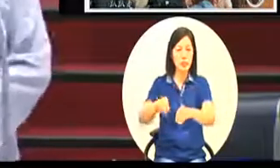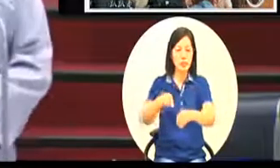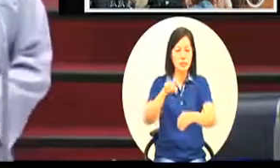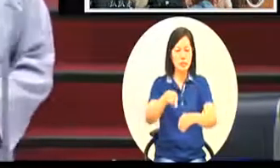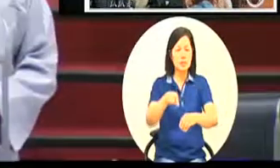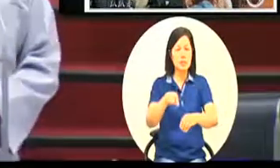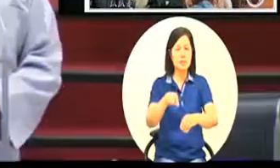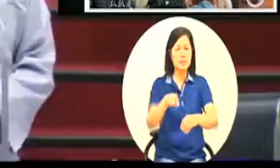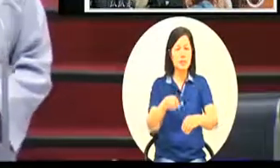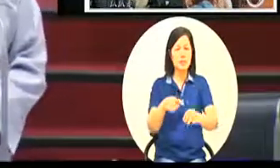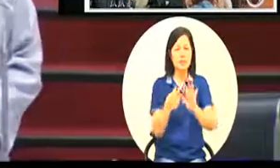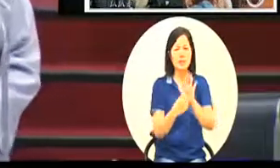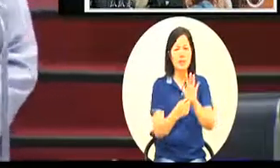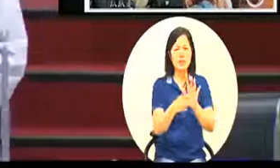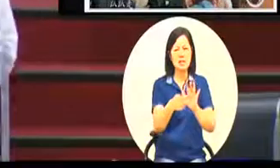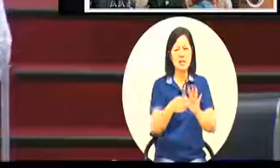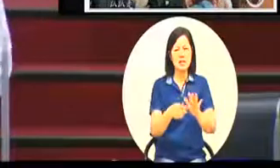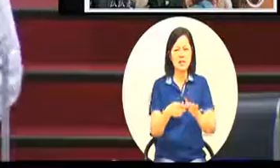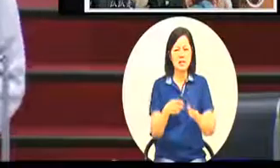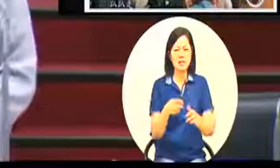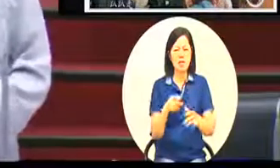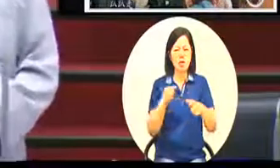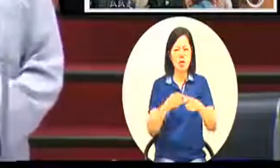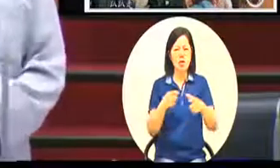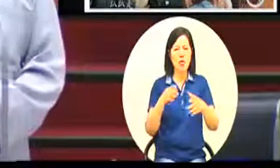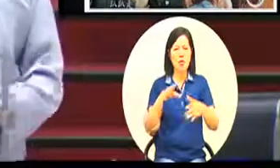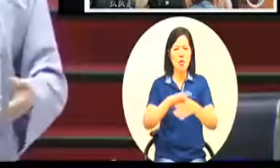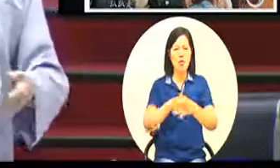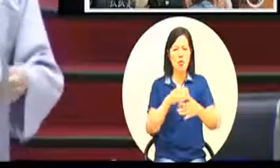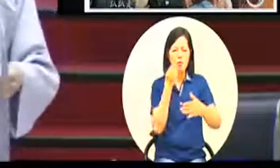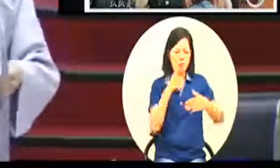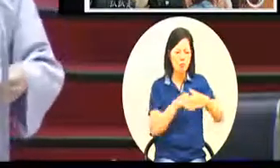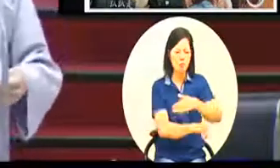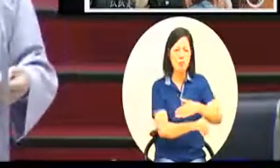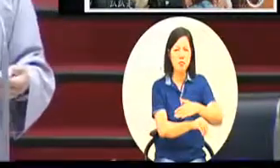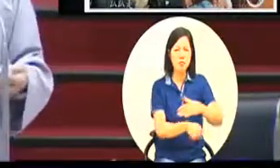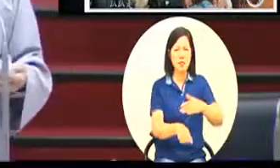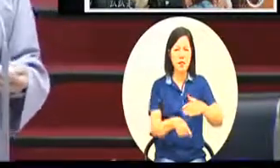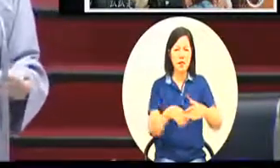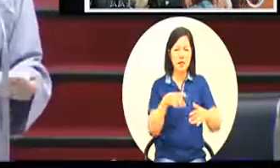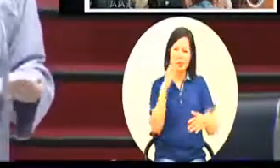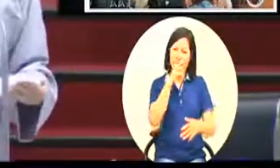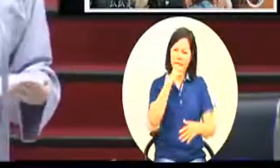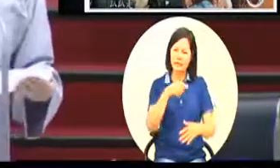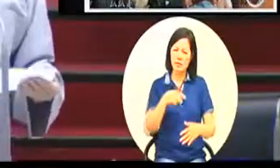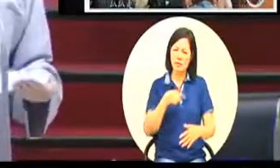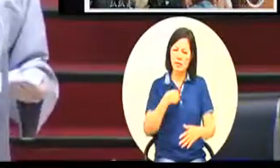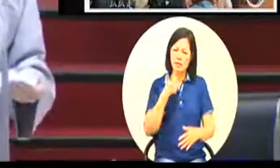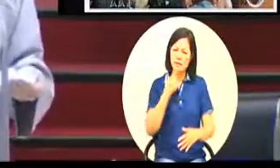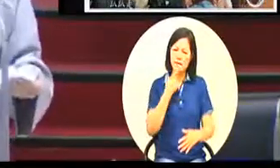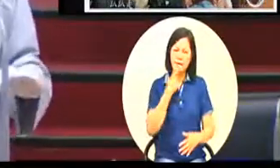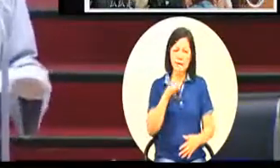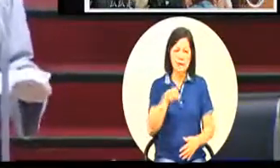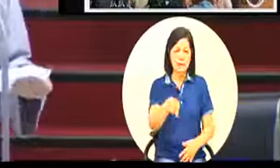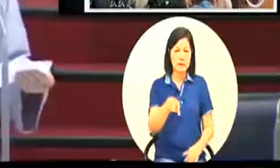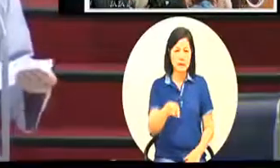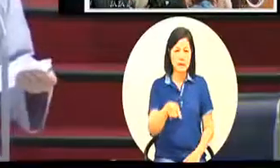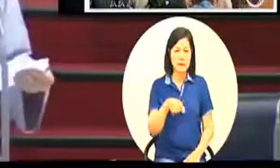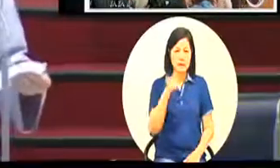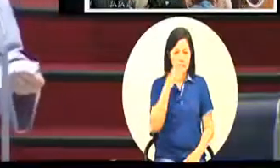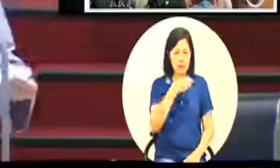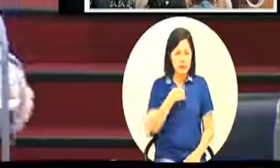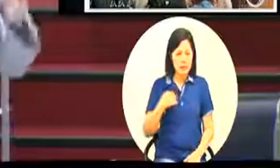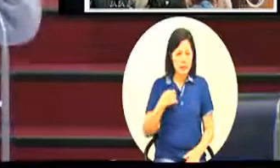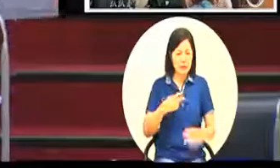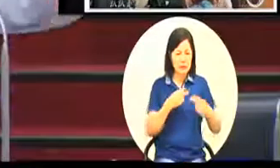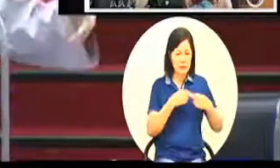做头插公文啦，有哪先做一案啦？啊，我着想无啊咧。那安尼国栋啊讲，无可能伫蔡